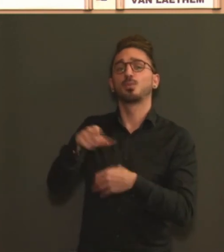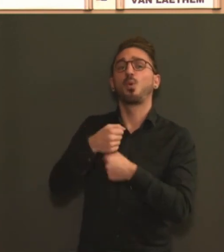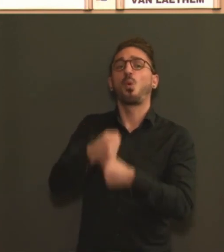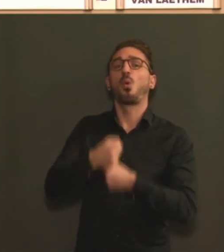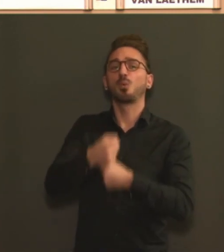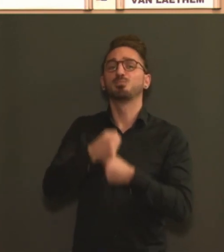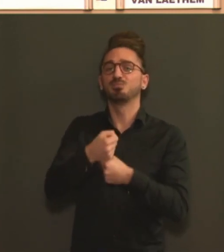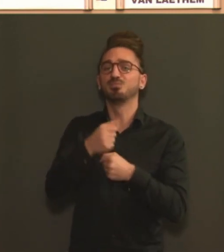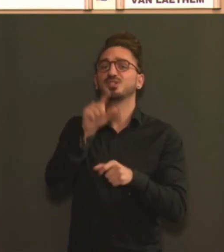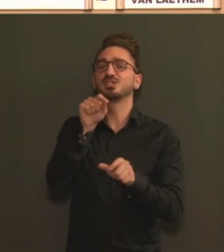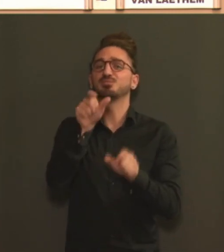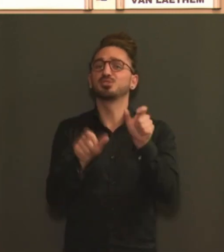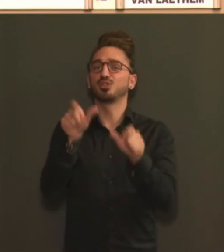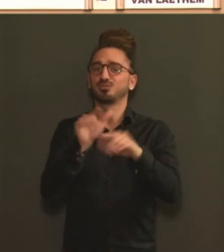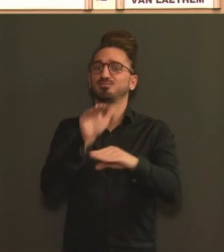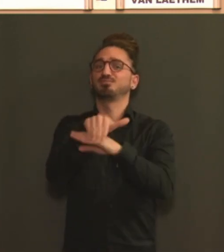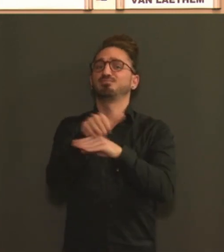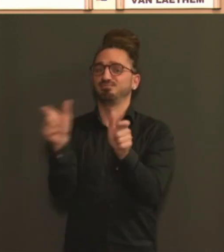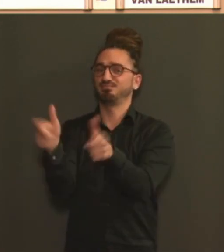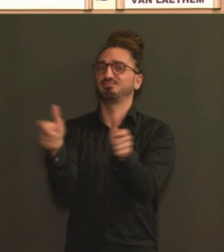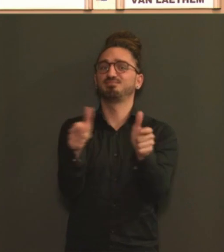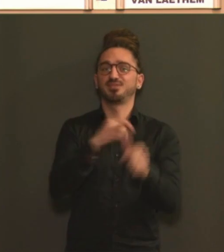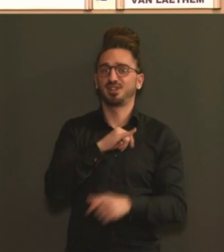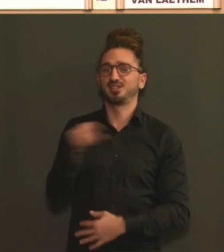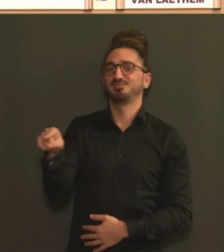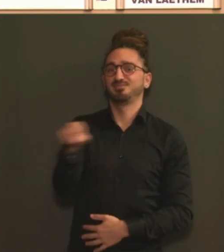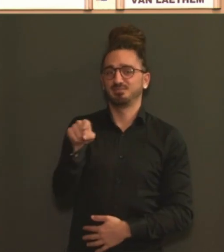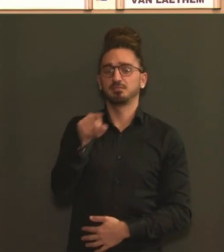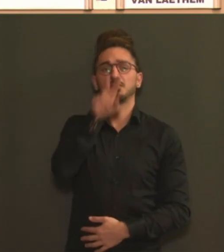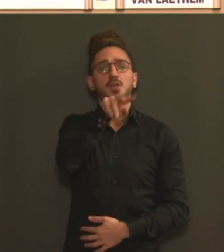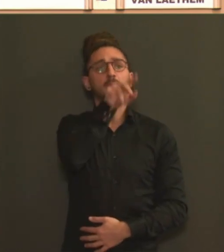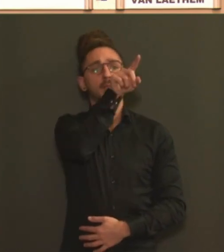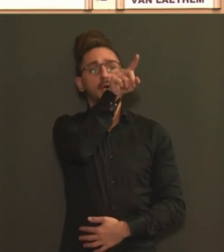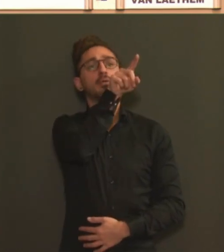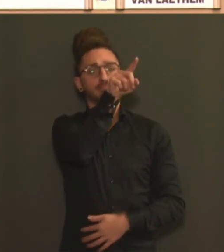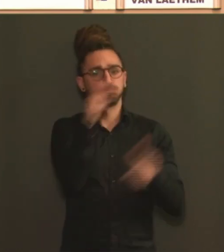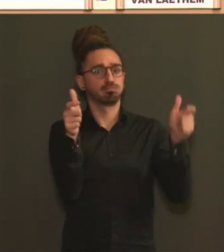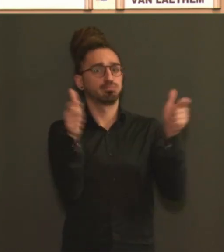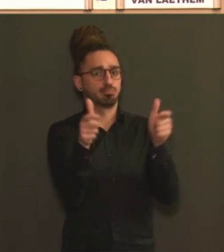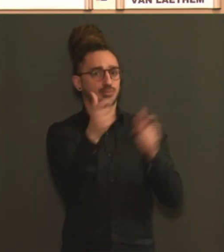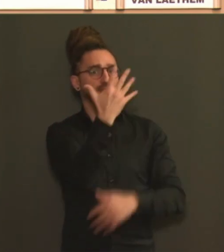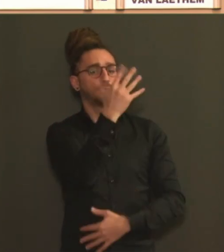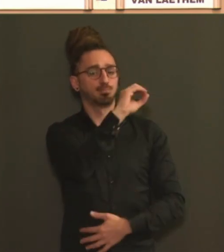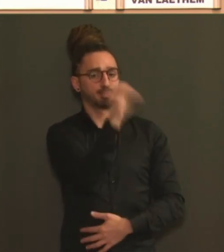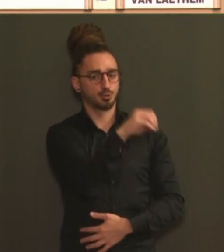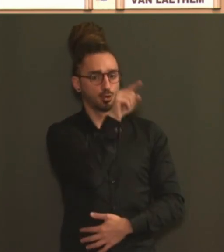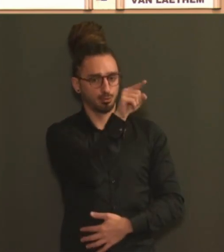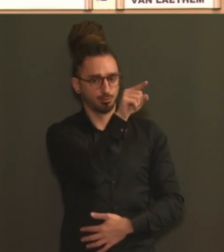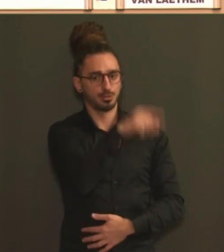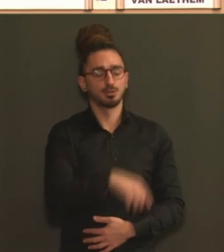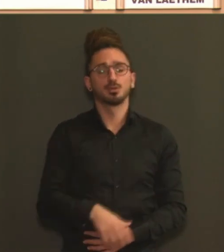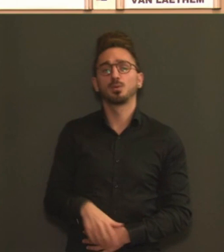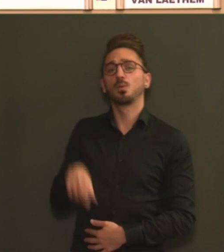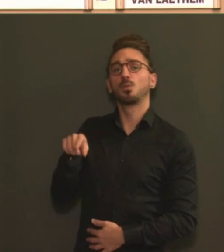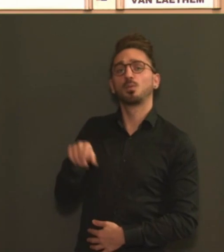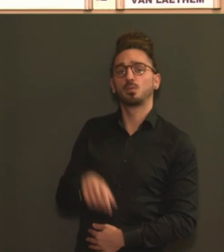cas, on a une diminution en Flandre. Actuellement, 5% des maisons de repos en Flandre ont une situation